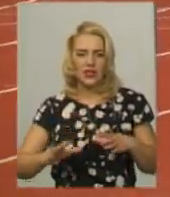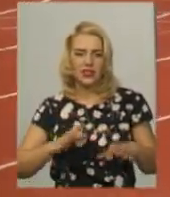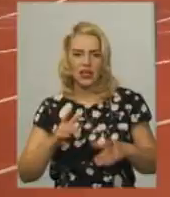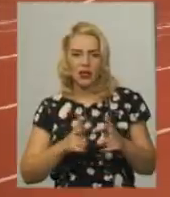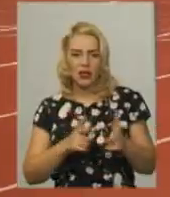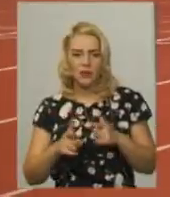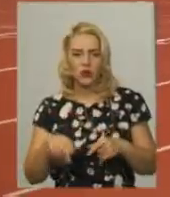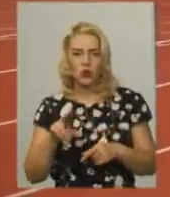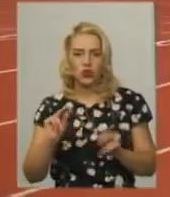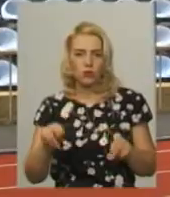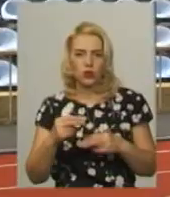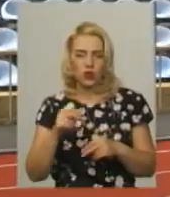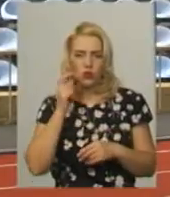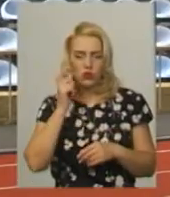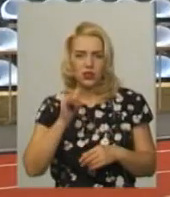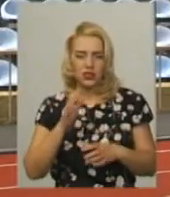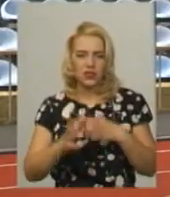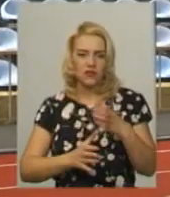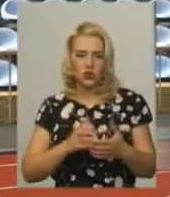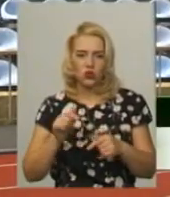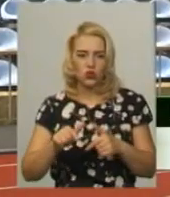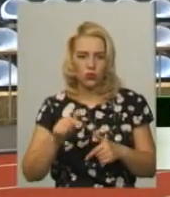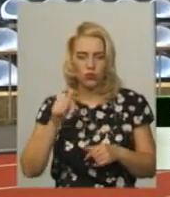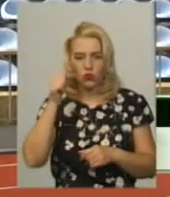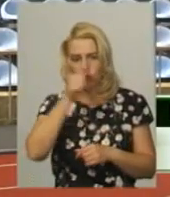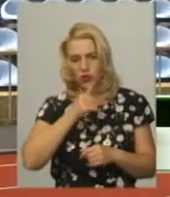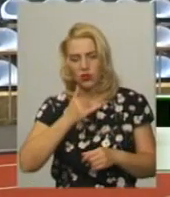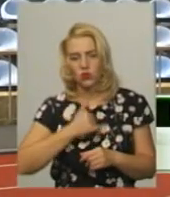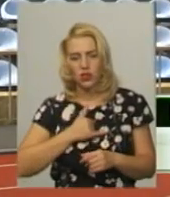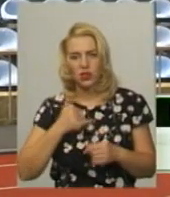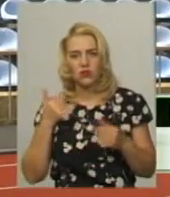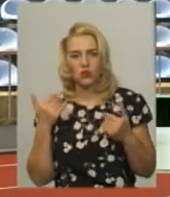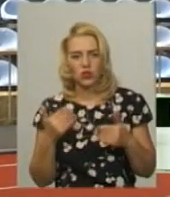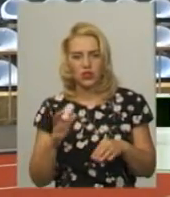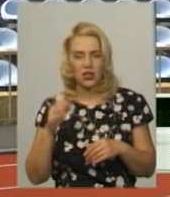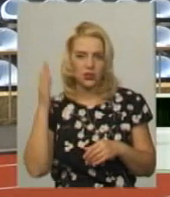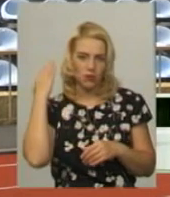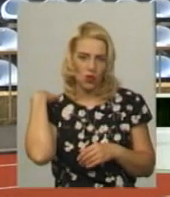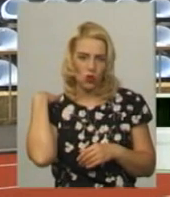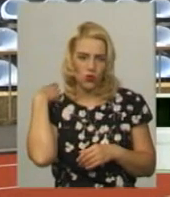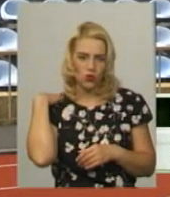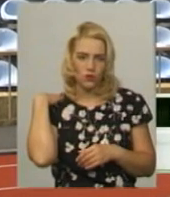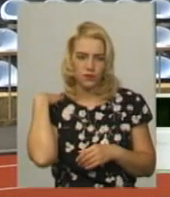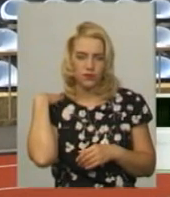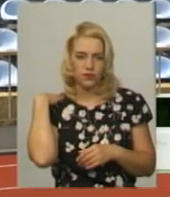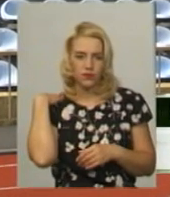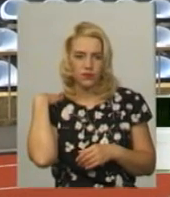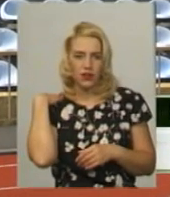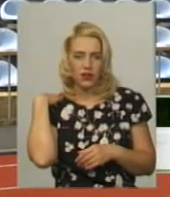чемпіонату України та світу. Цього сезону в нас, в принципі, вже за спиною